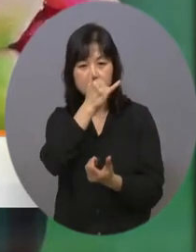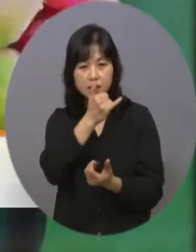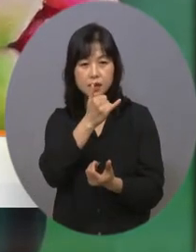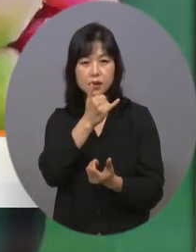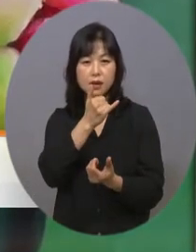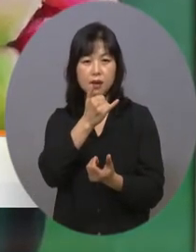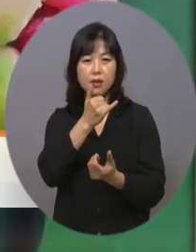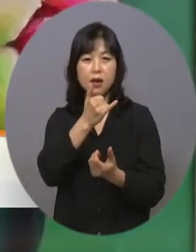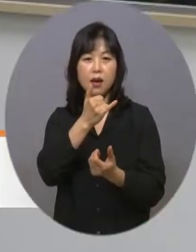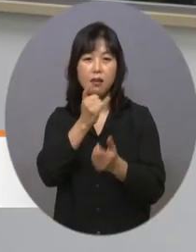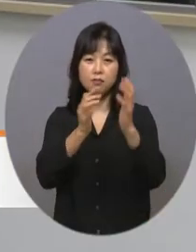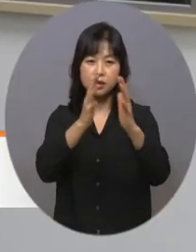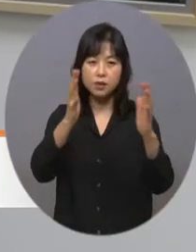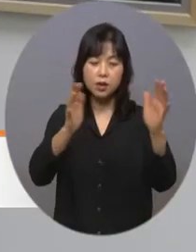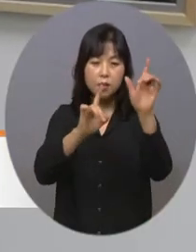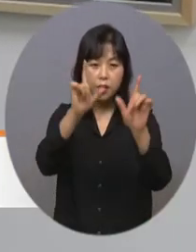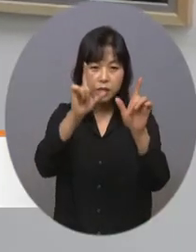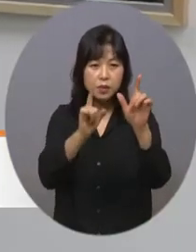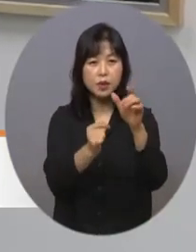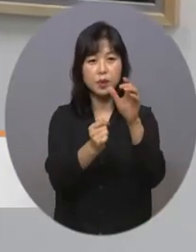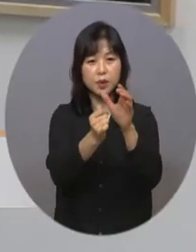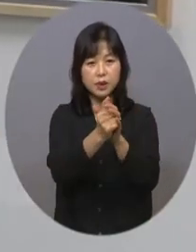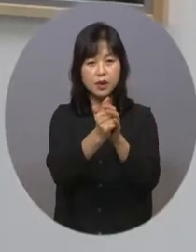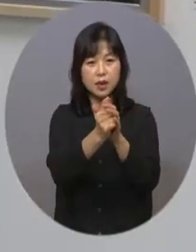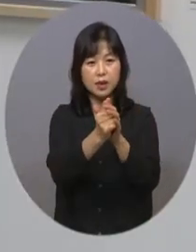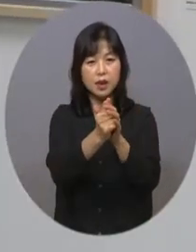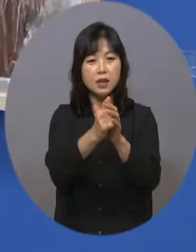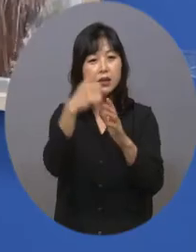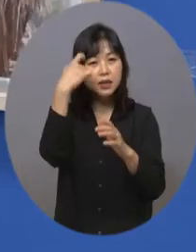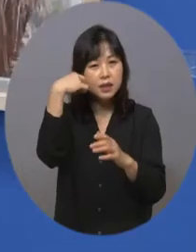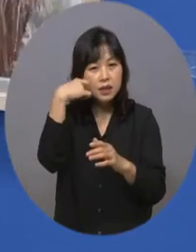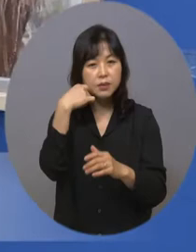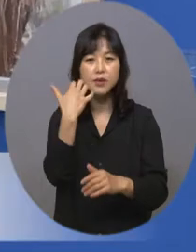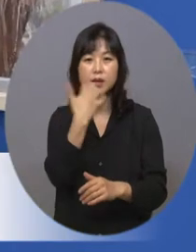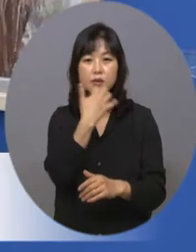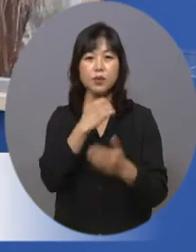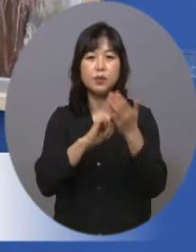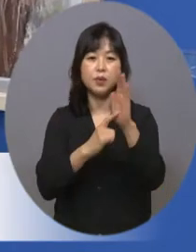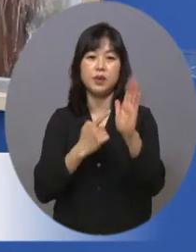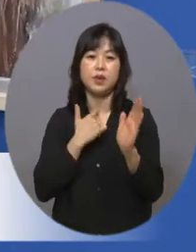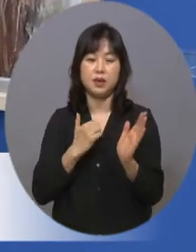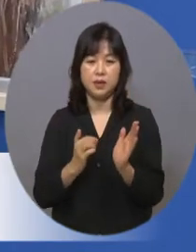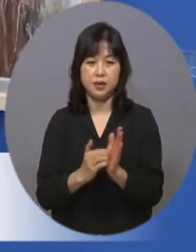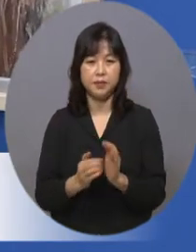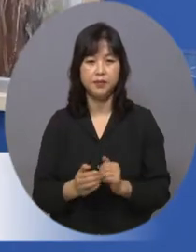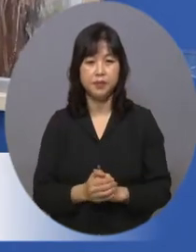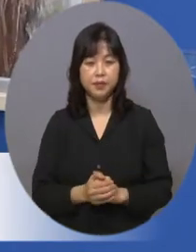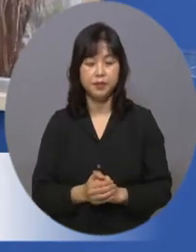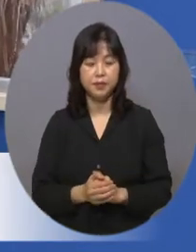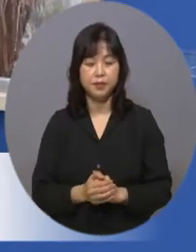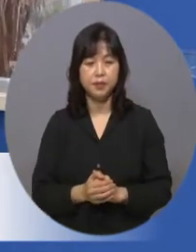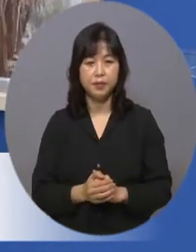독특한 질감과 그윽한 색감으로 빚어냈습니다. 이번 주제는